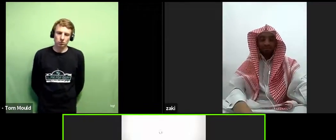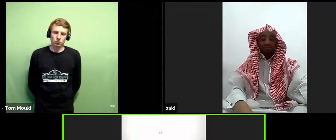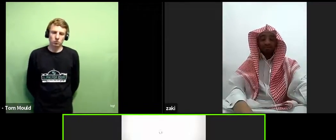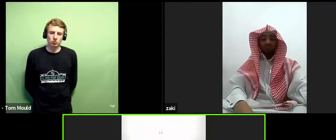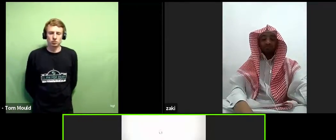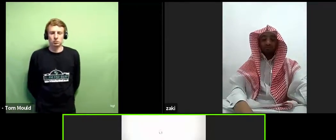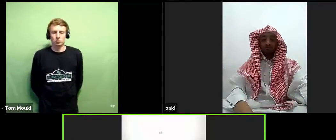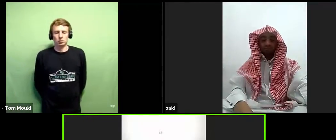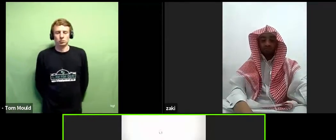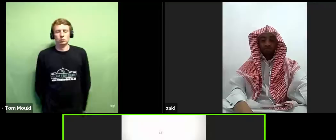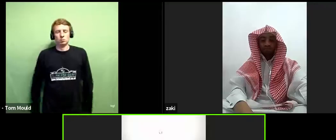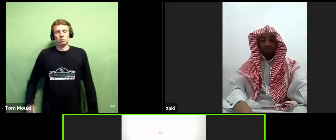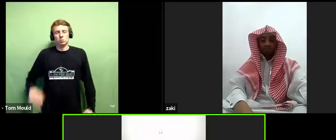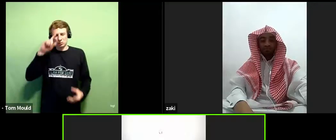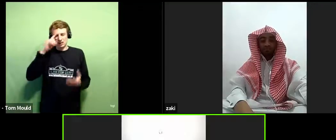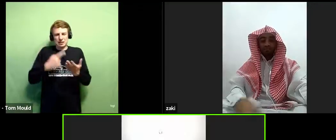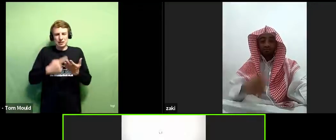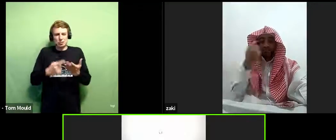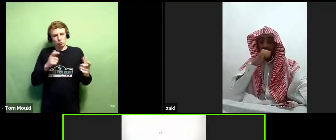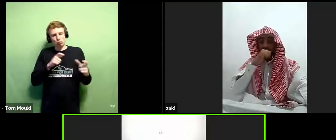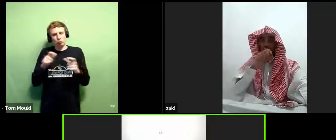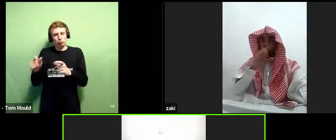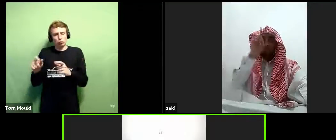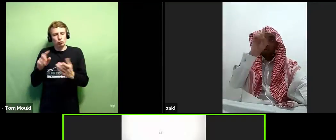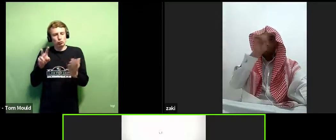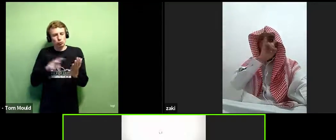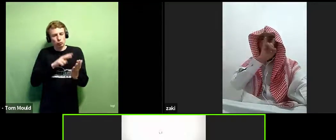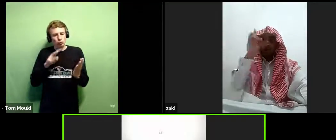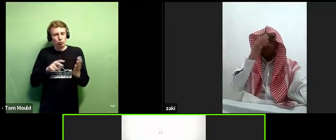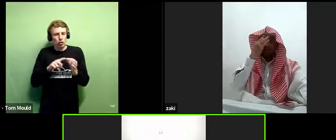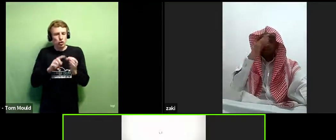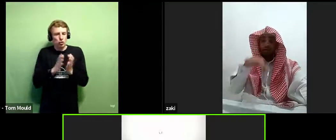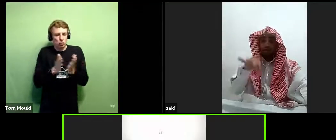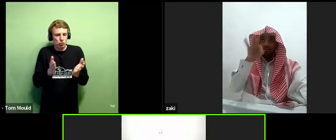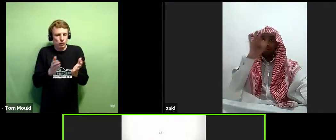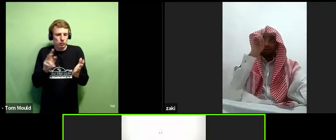وقاتلوا في سبيل الله الذين